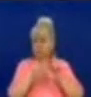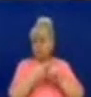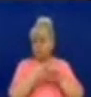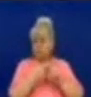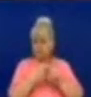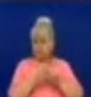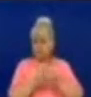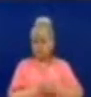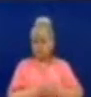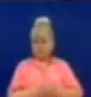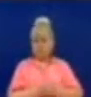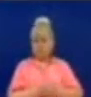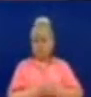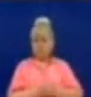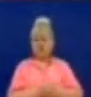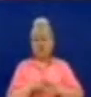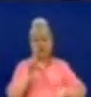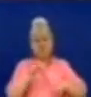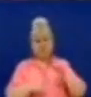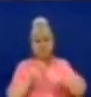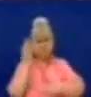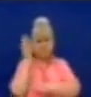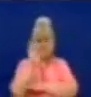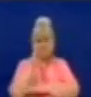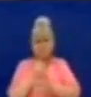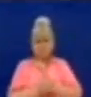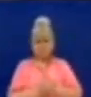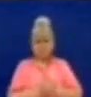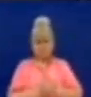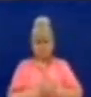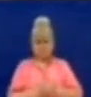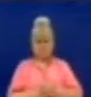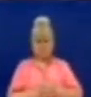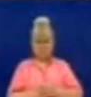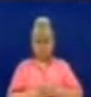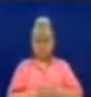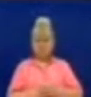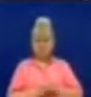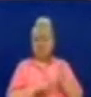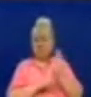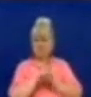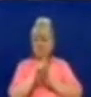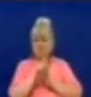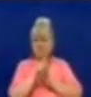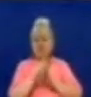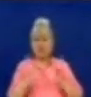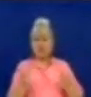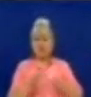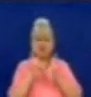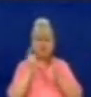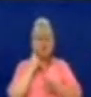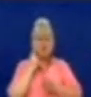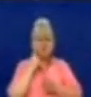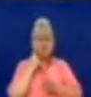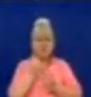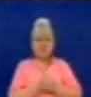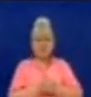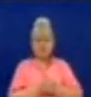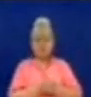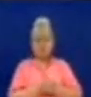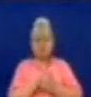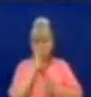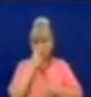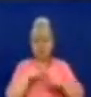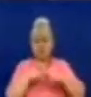po e dëgjoj nga disa deputetë dhe nga kryesisht nga opinioni i përgjithshëm nganjëherë, vlerësimin ndaj sistemit bankar duke e